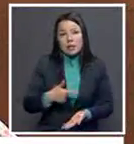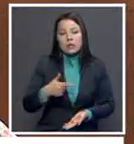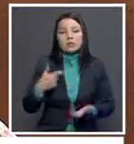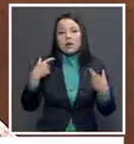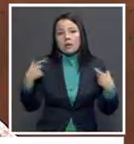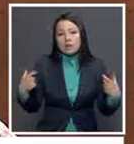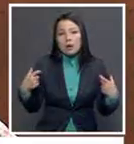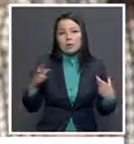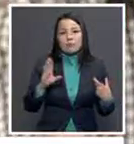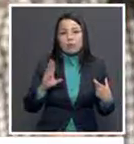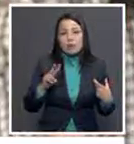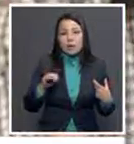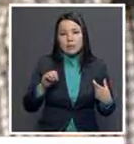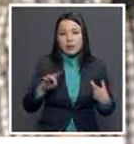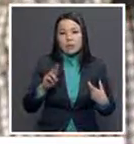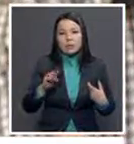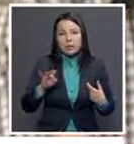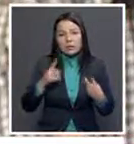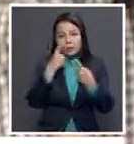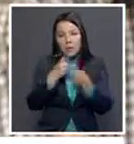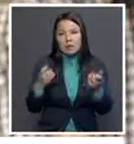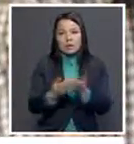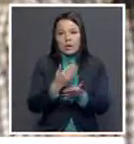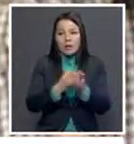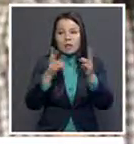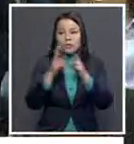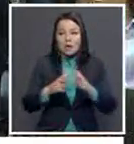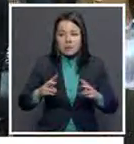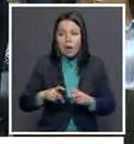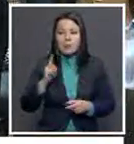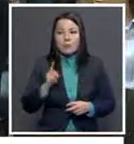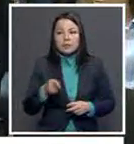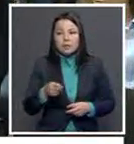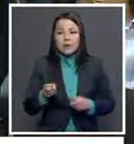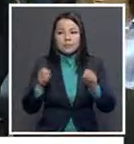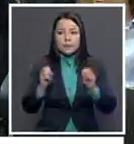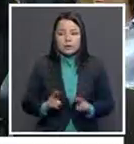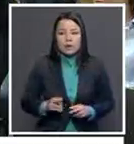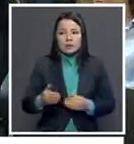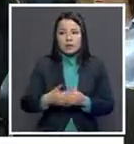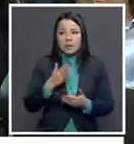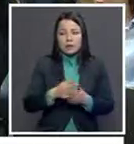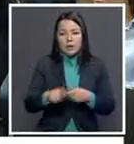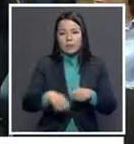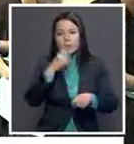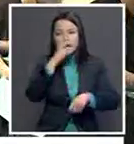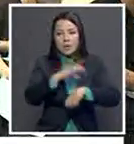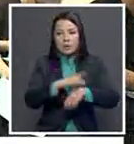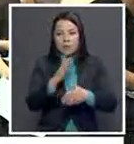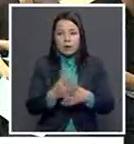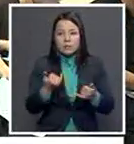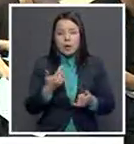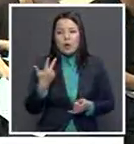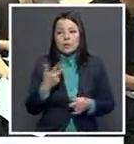Владимир Беккер мәліметті. Оның айтуынша, тексерілген нысандарда 1000-нан астам бұзушылық байқалған. Тек 3 нысанда ғана